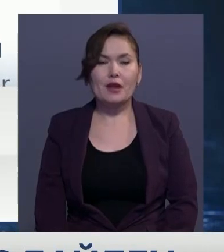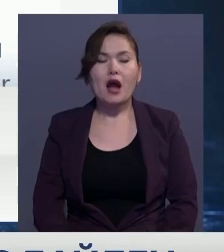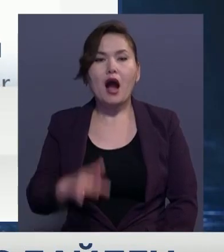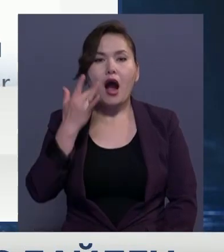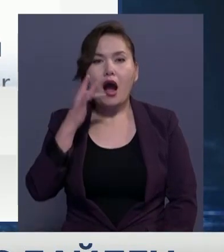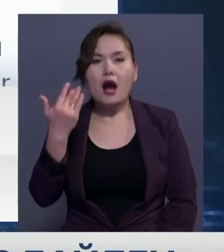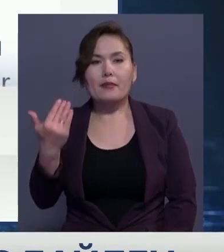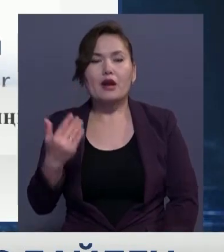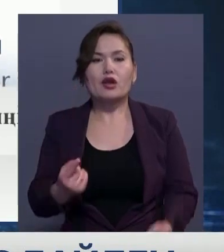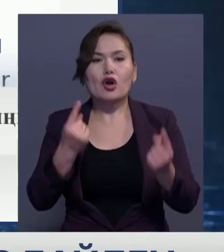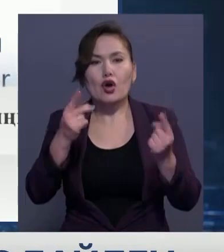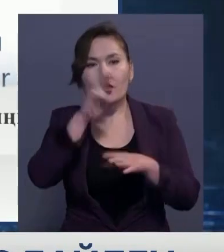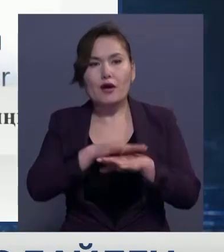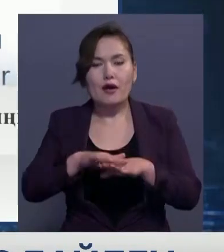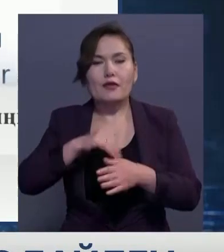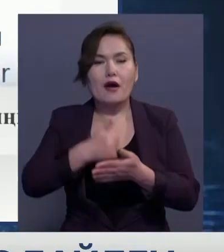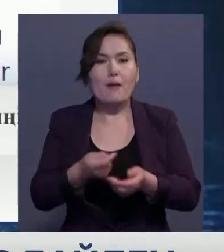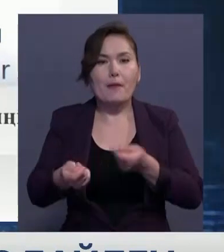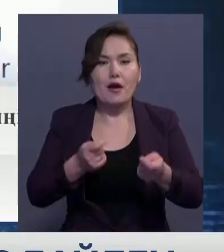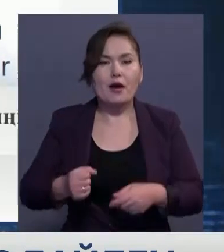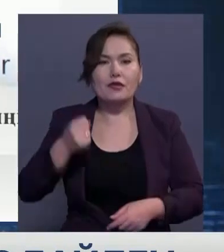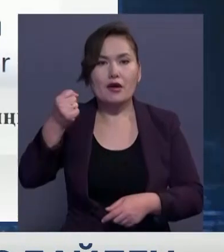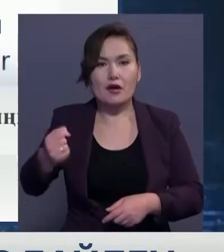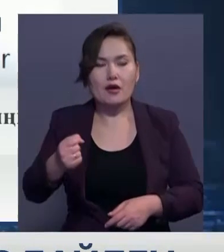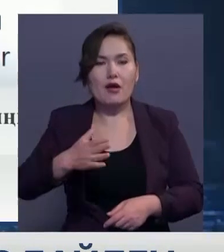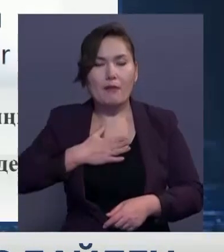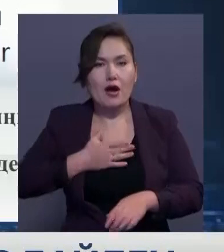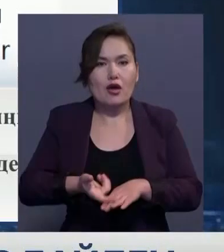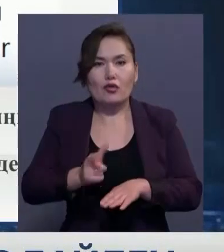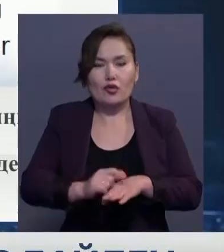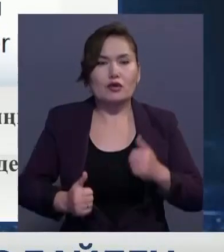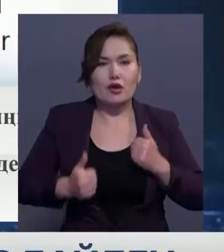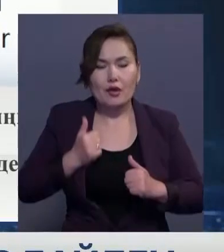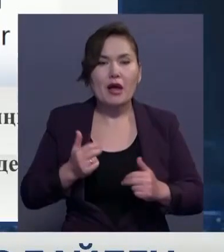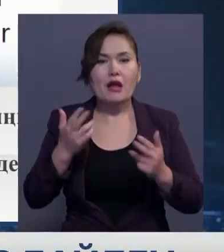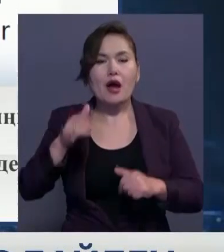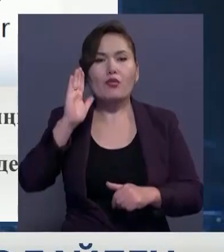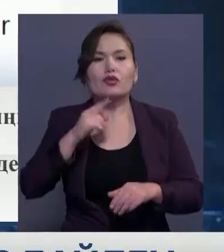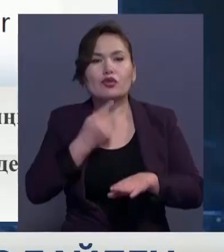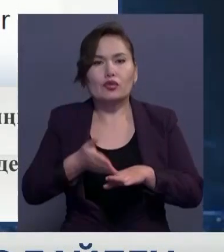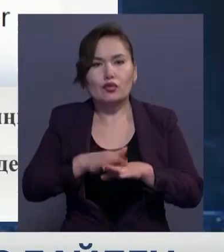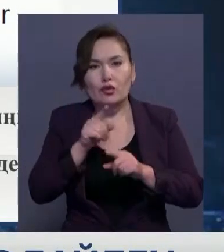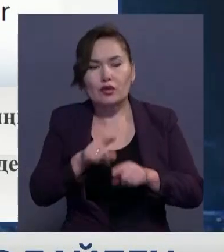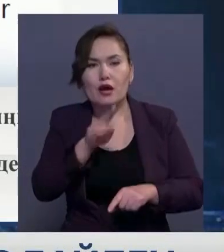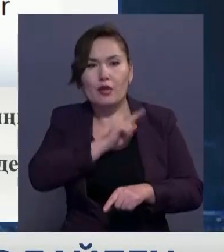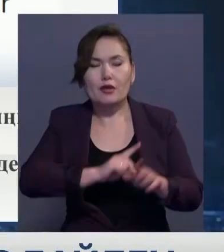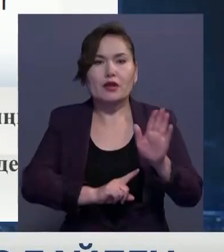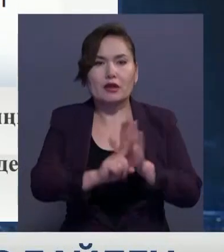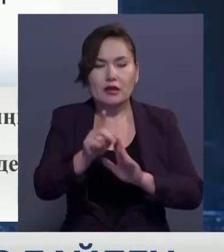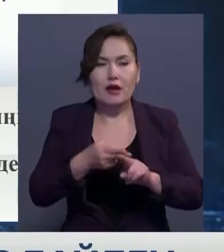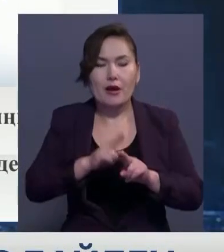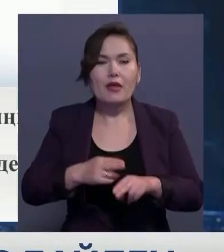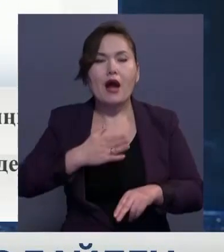Америка, олы мемлекетіміздің басшысы ретінде таңдағандарыңыз мен үшін мәртебе. Алда қиын жұмыс тұр. Маған не басқаға дауыс бергендеріңізге